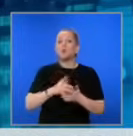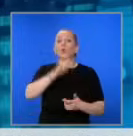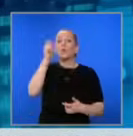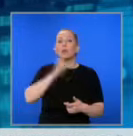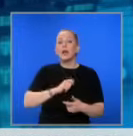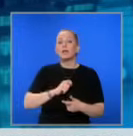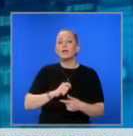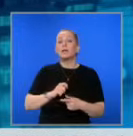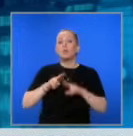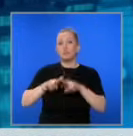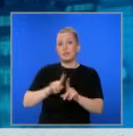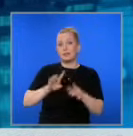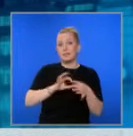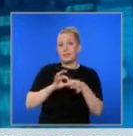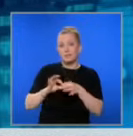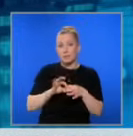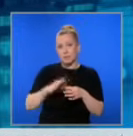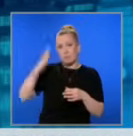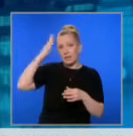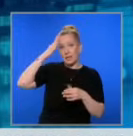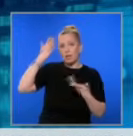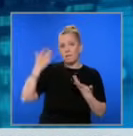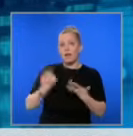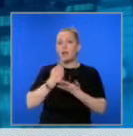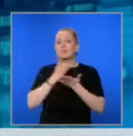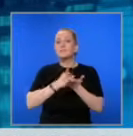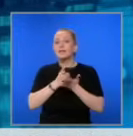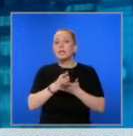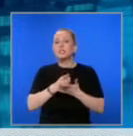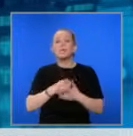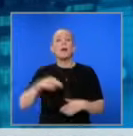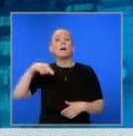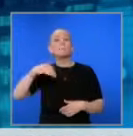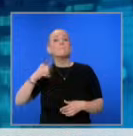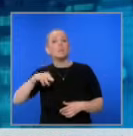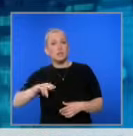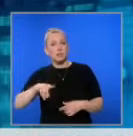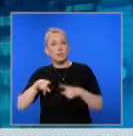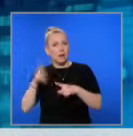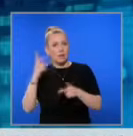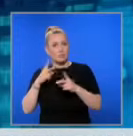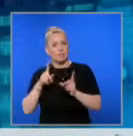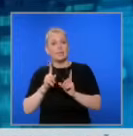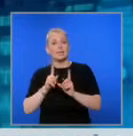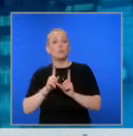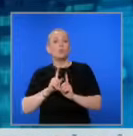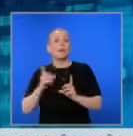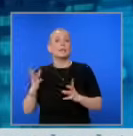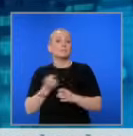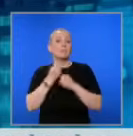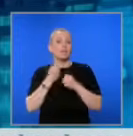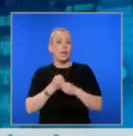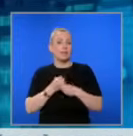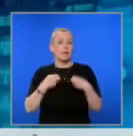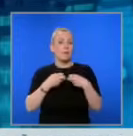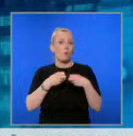остане суверенна, независима държава. Единственият начин Путин да го разбере е като не печели на бойното поле. Ето